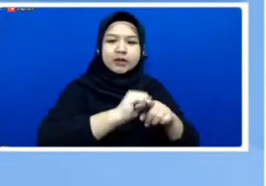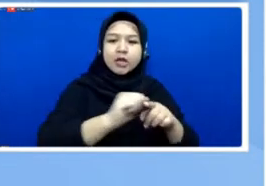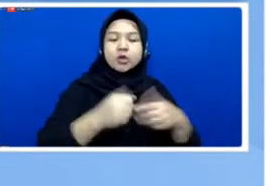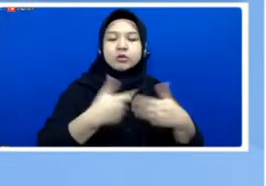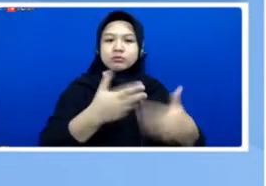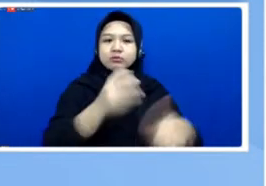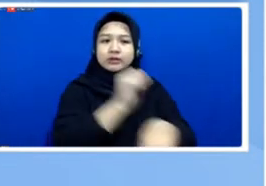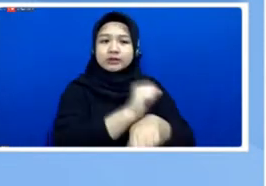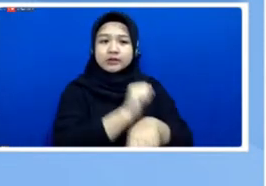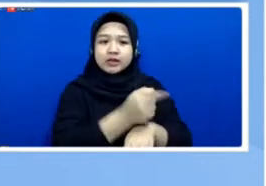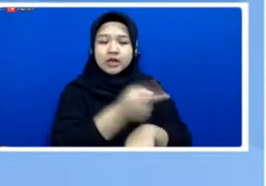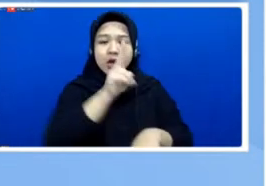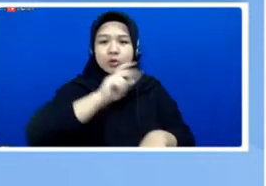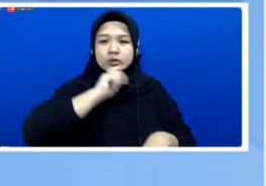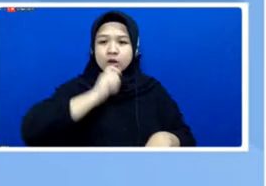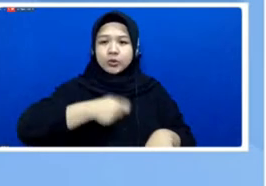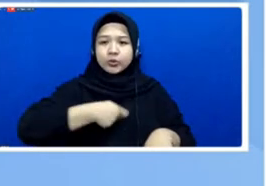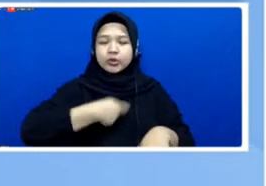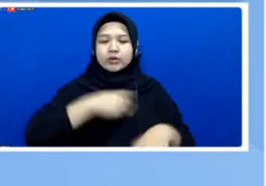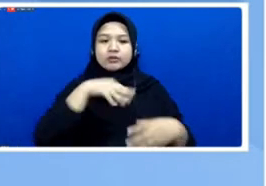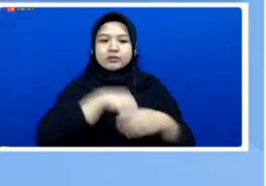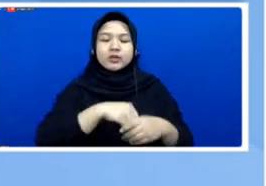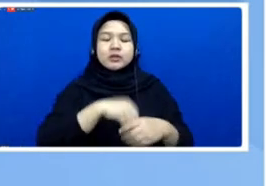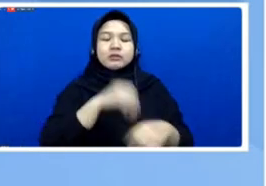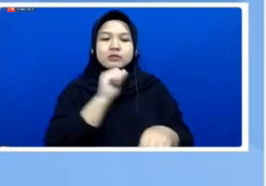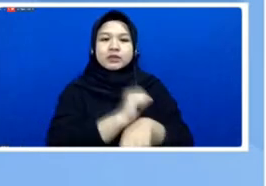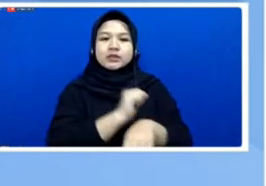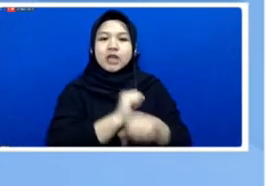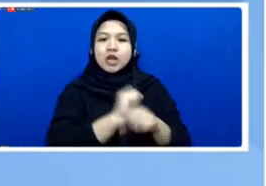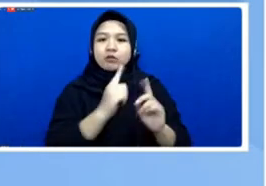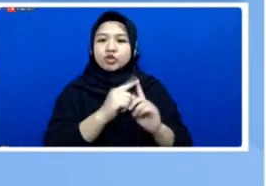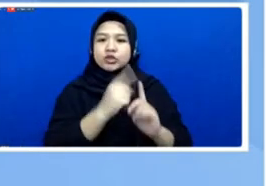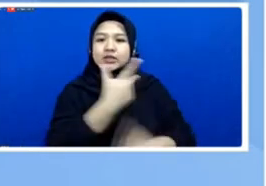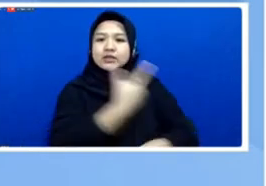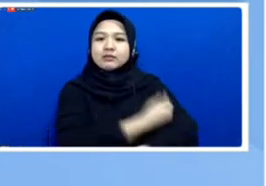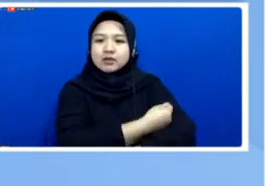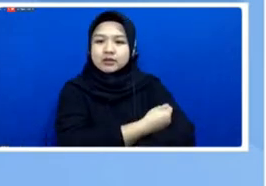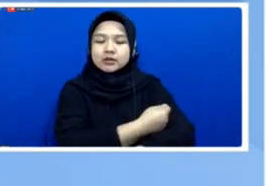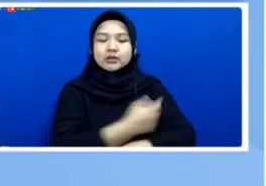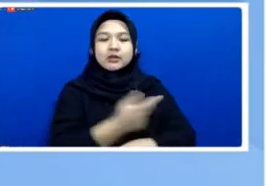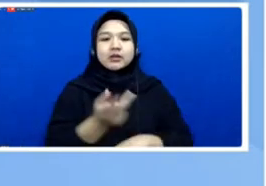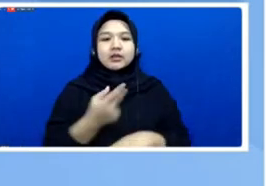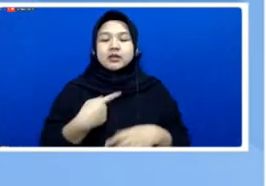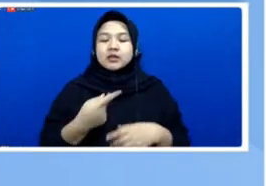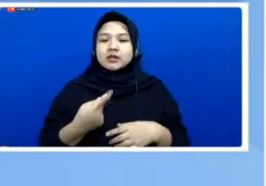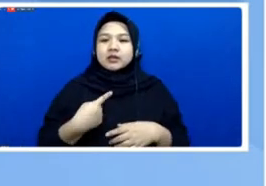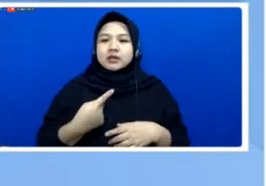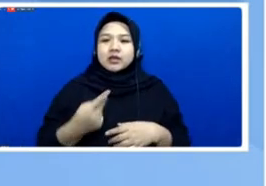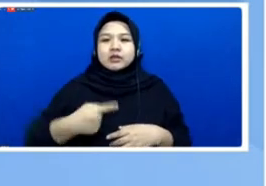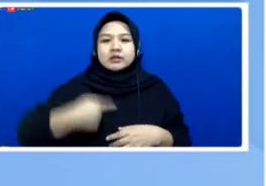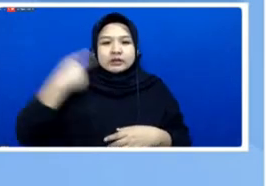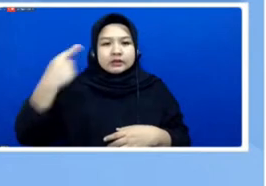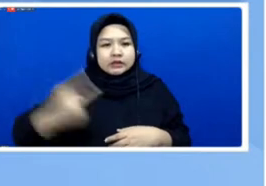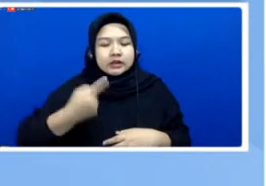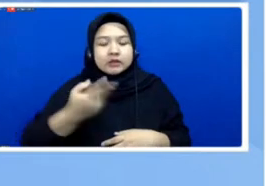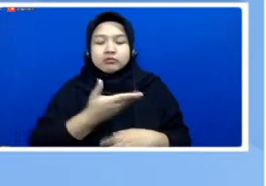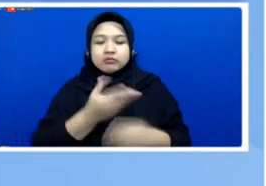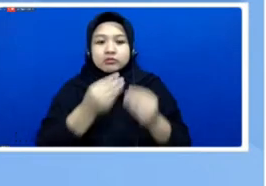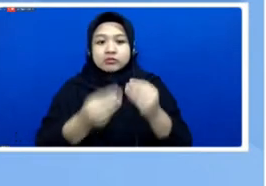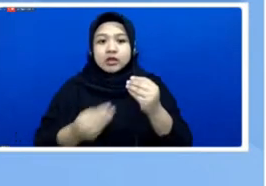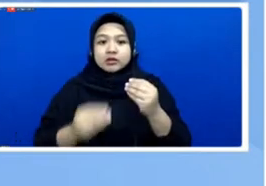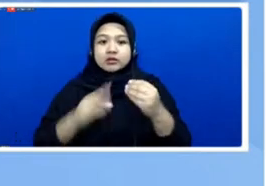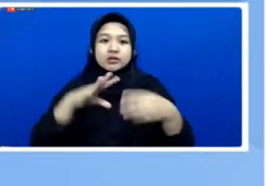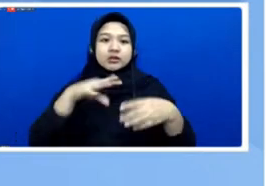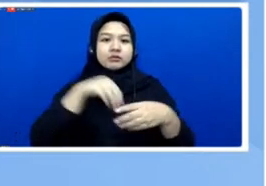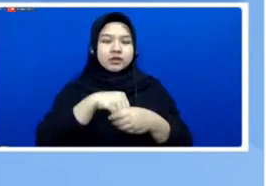mereka harus diakui bagian dari pekerjaan puskesmas. Kemudian oleh karena itu kita sangat intens sekali melibatkan kader